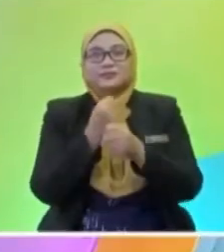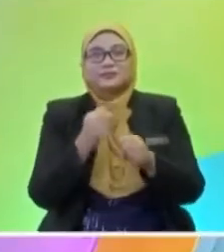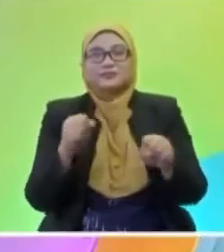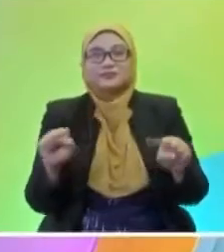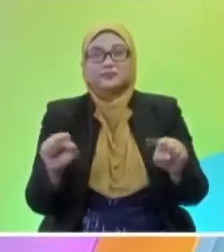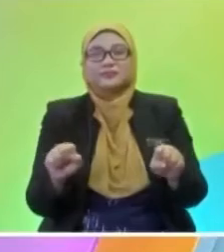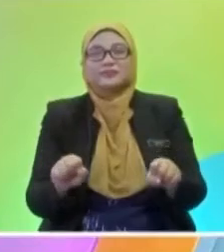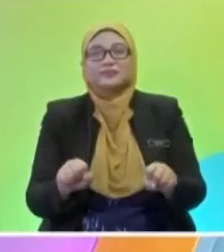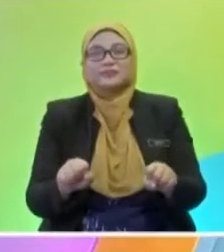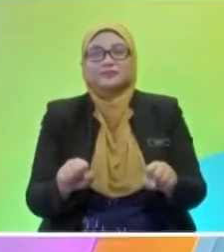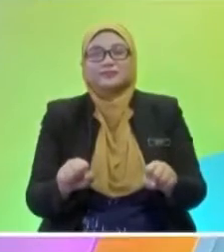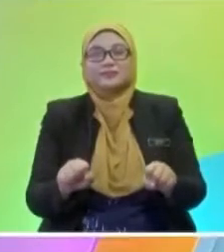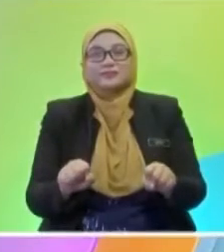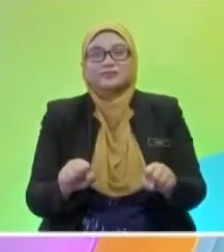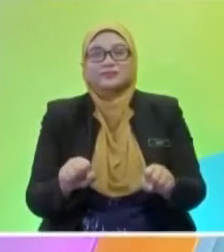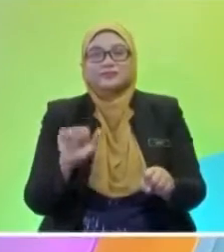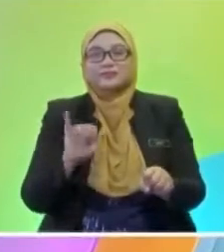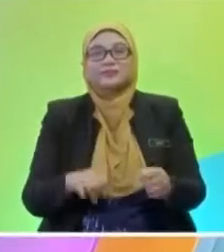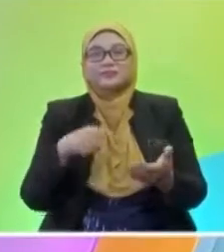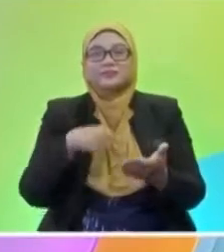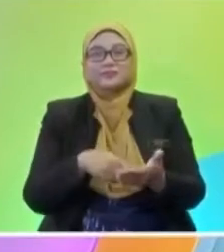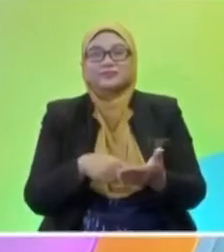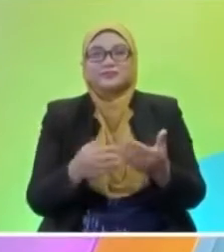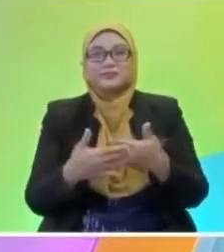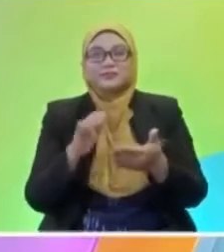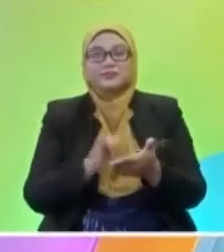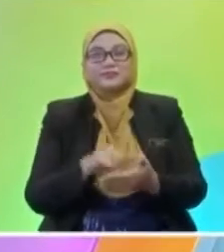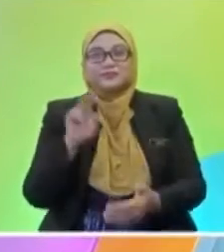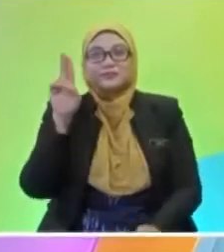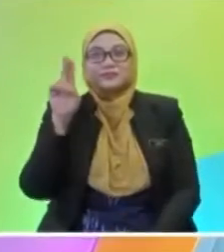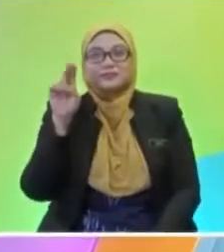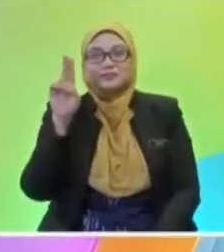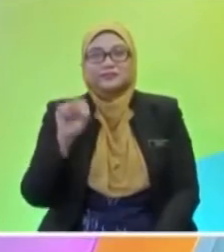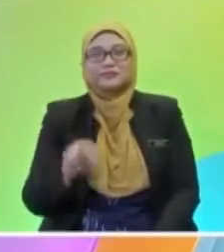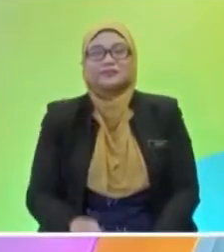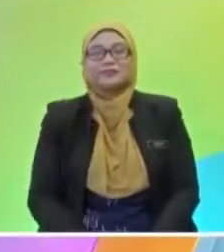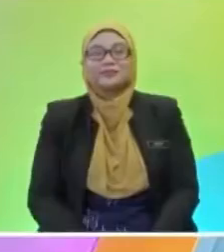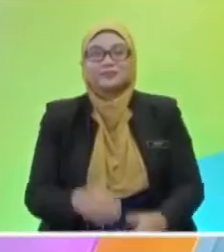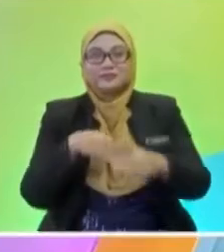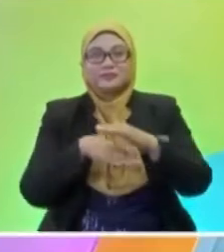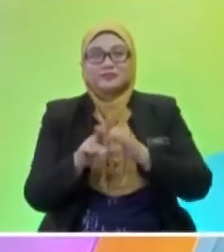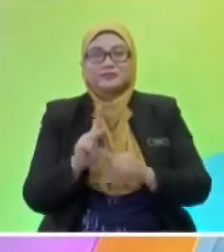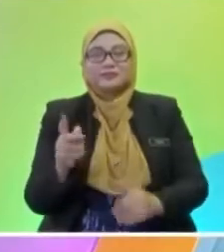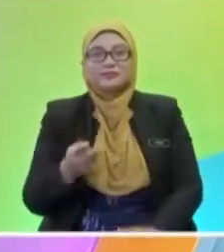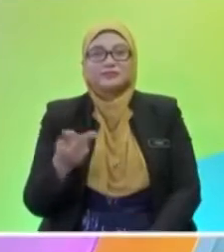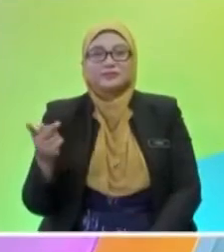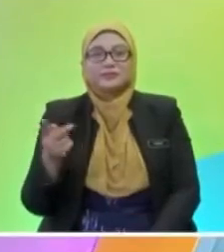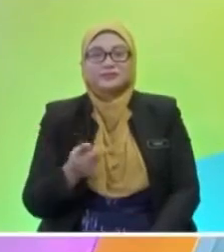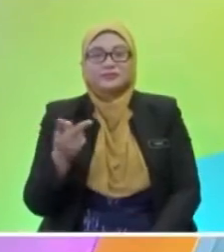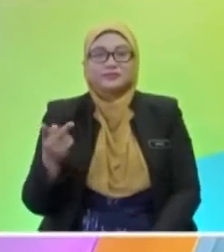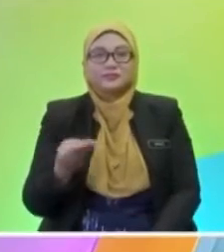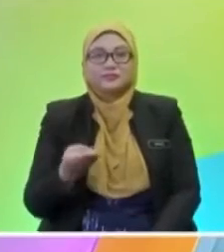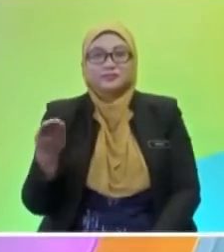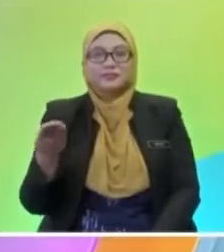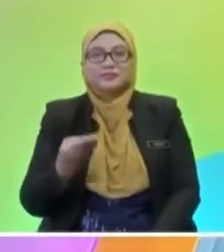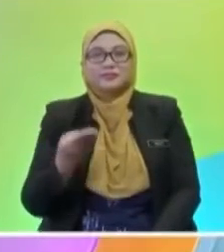cikgu. Kita nak buat apa pula? Kita pasang pula yang atas di ni pula. Okey, kita akan masukkan komponen-komponen atau bahan-bahan yang